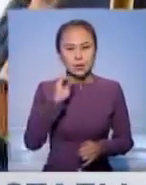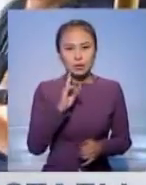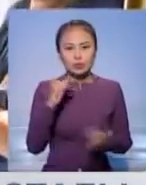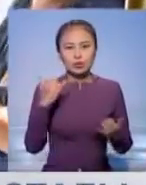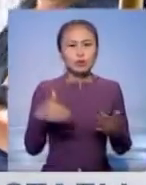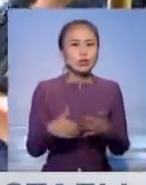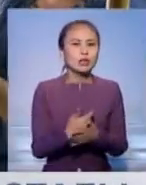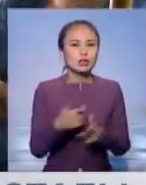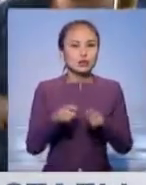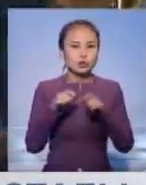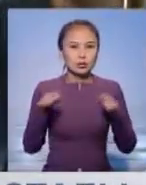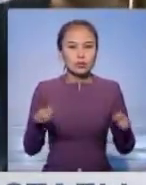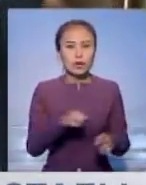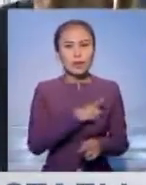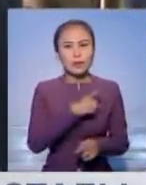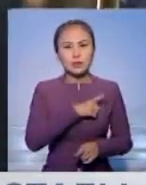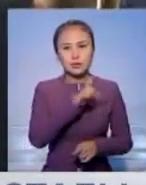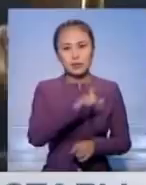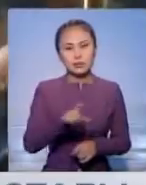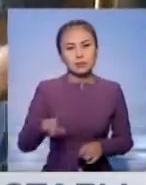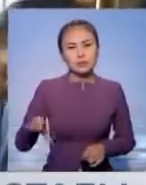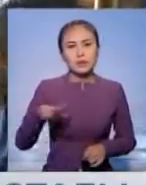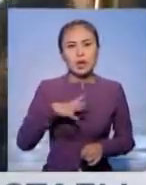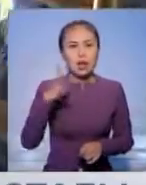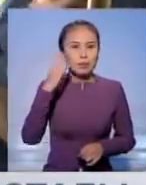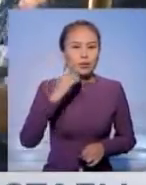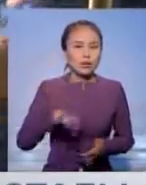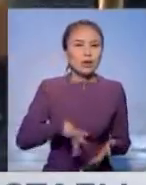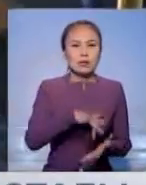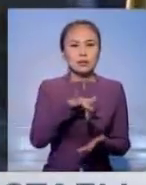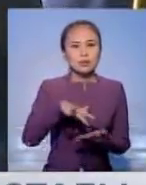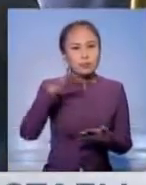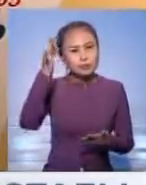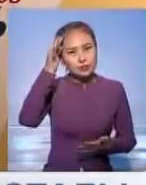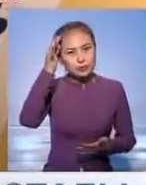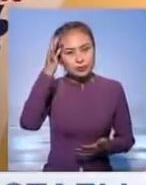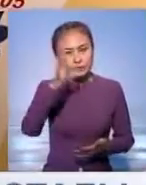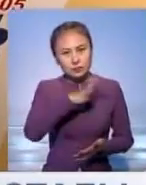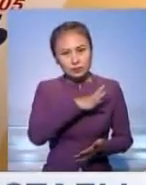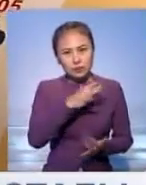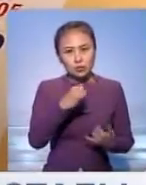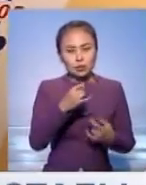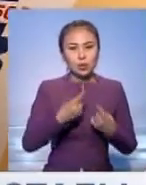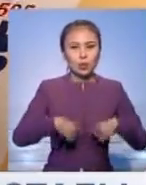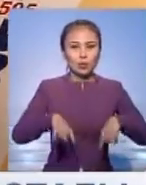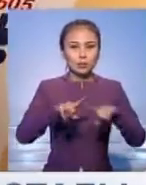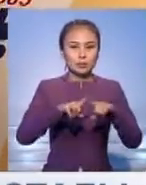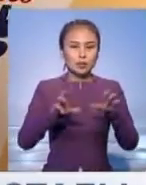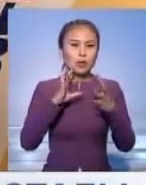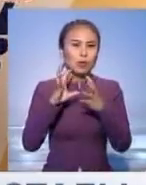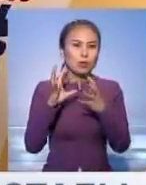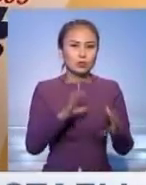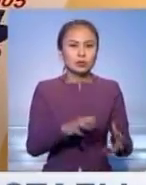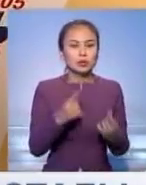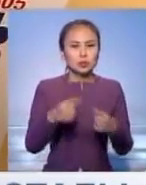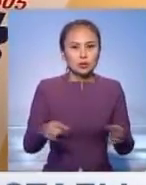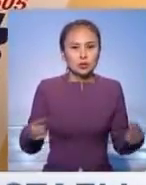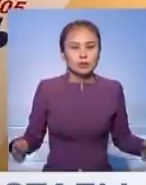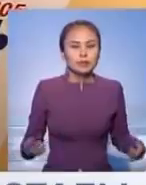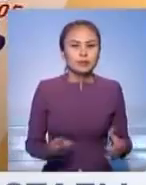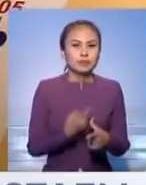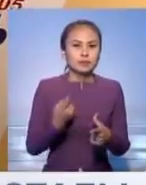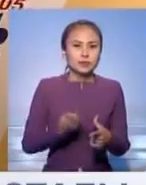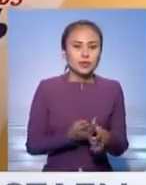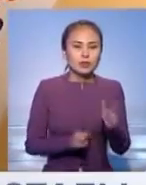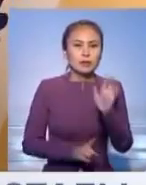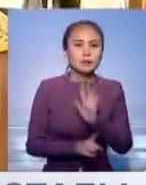Жаңа жүйені енгізуде мамандар Алматы қаласының озық тәжірибесі ескерілгенін айтады. Қоғамдық көліктердің барлығына да мына секілді бірегей код